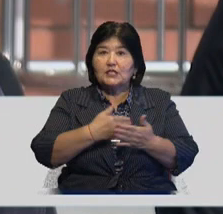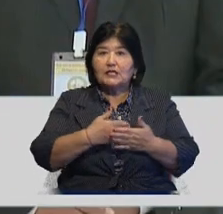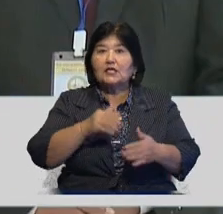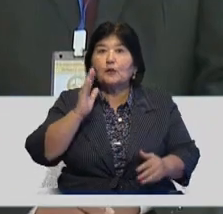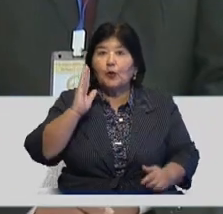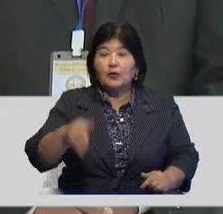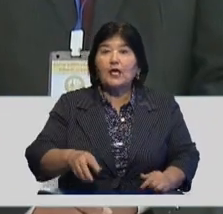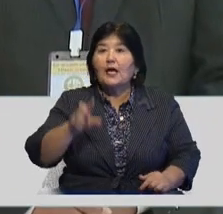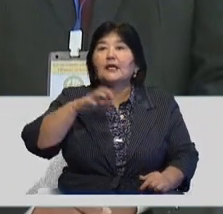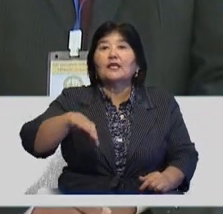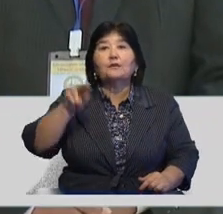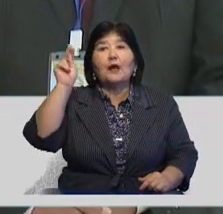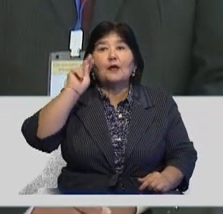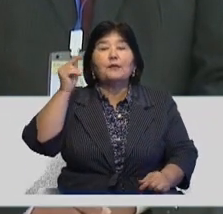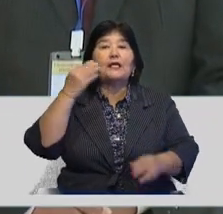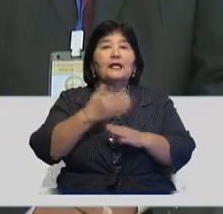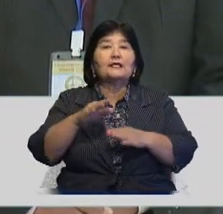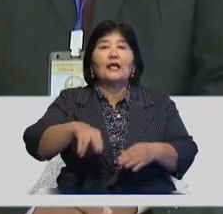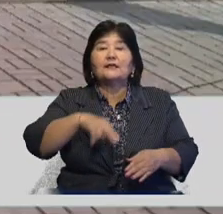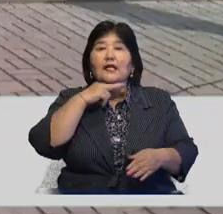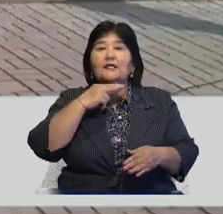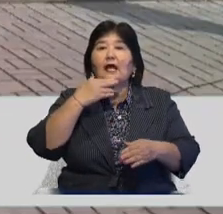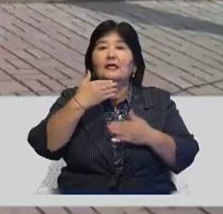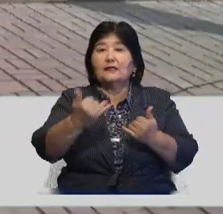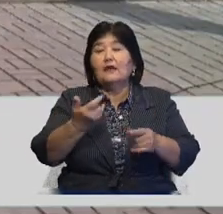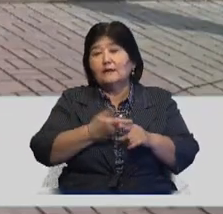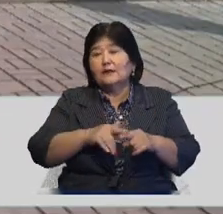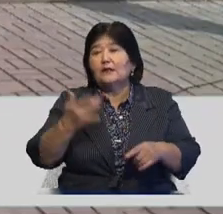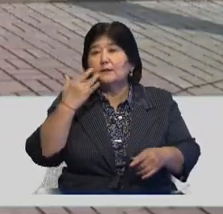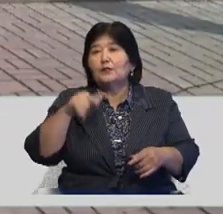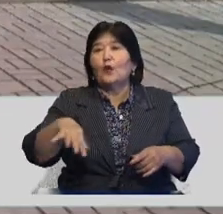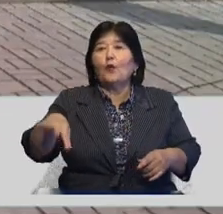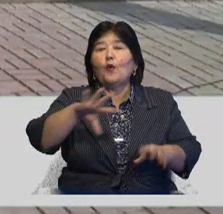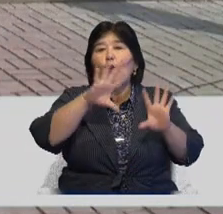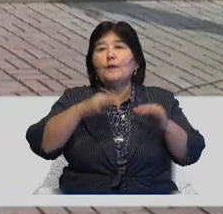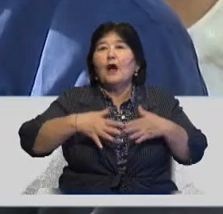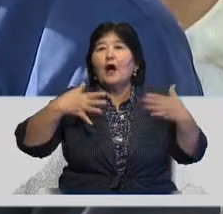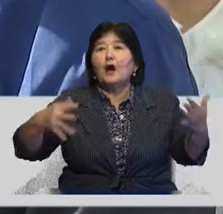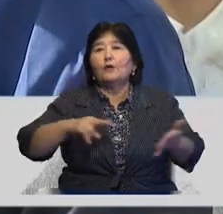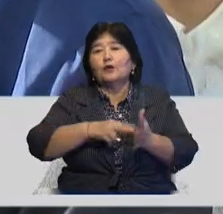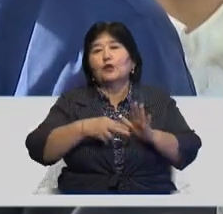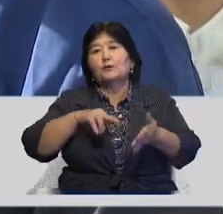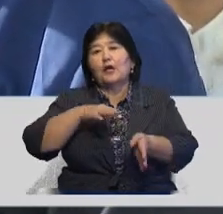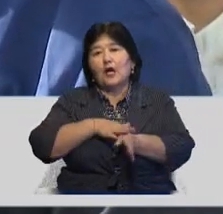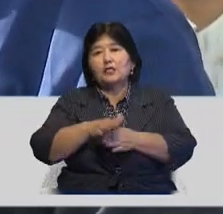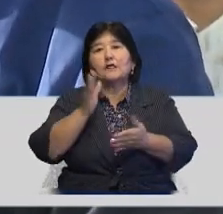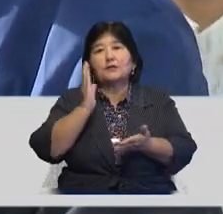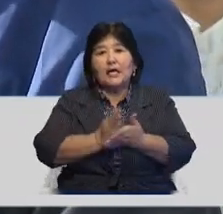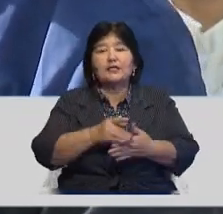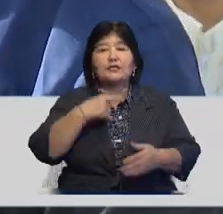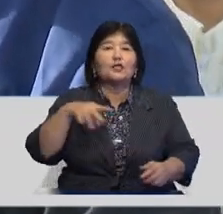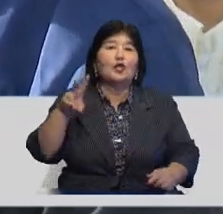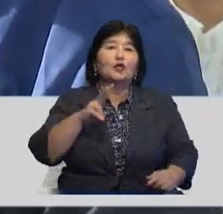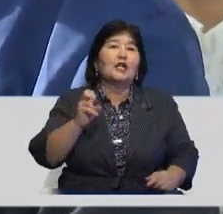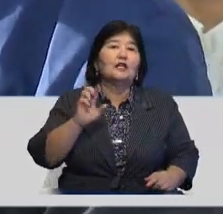болады. Еліміздегі білім саласы назардан тыс қалған емес. Биылдың өзінде облыс бойынша ауқымды жобалар жүзеге асырылып жатыр, деді